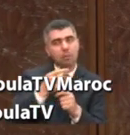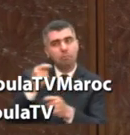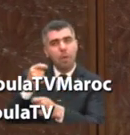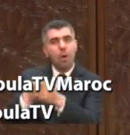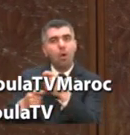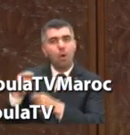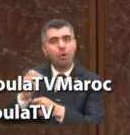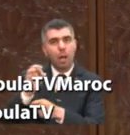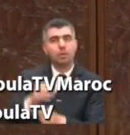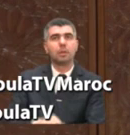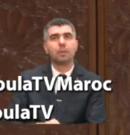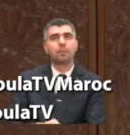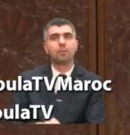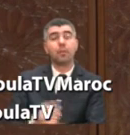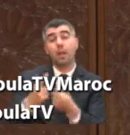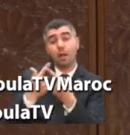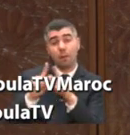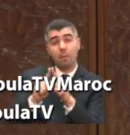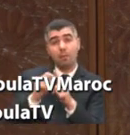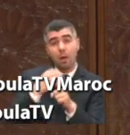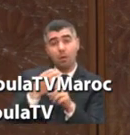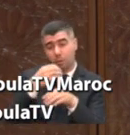يخص البيوض، هناك دراسات مهمه